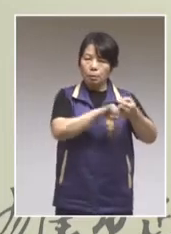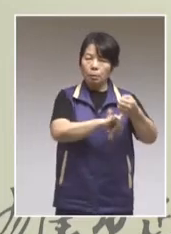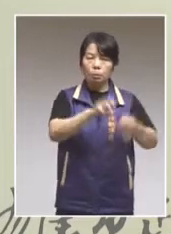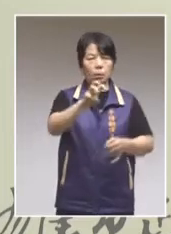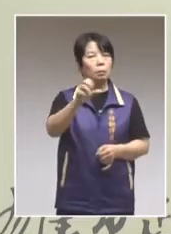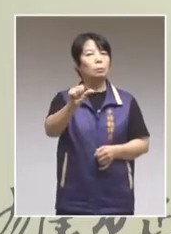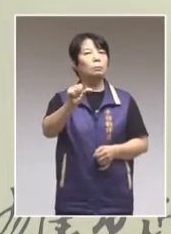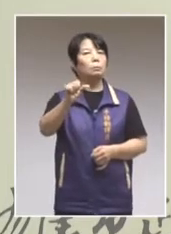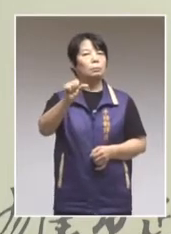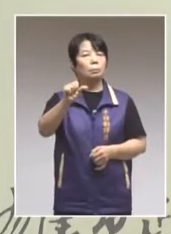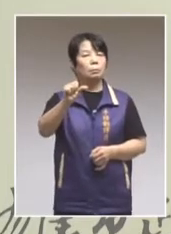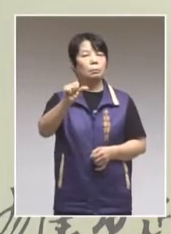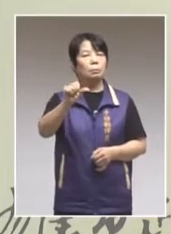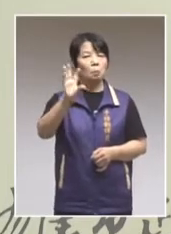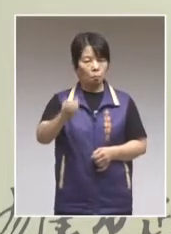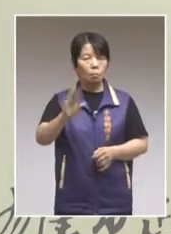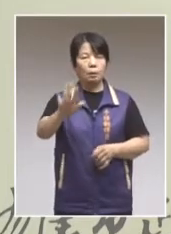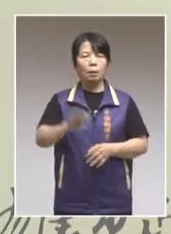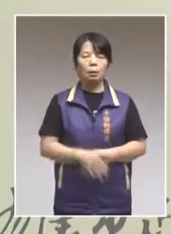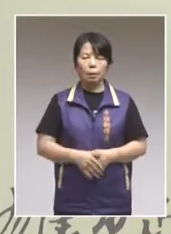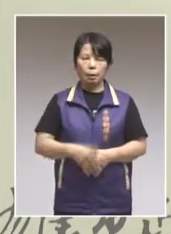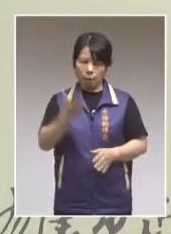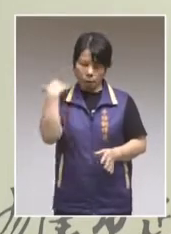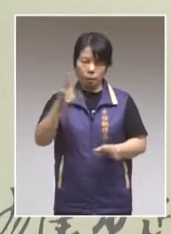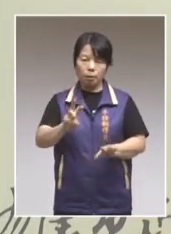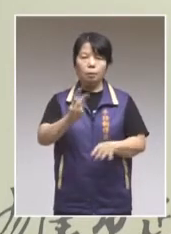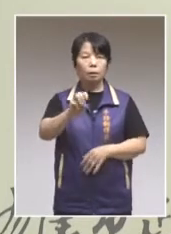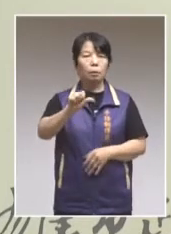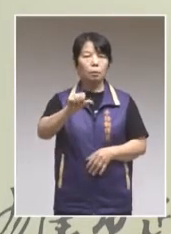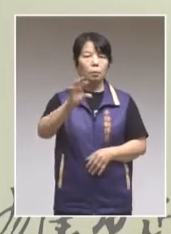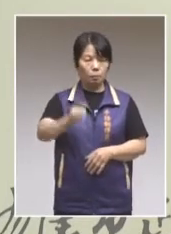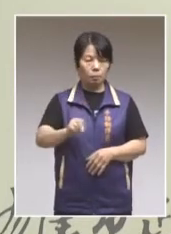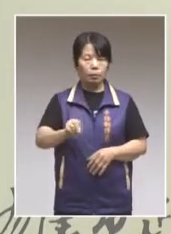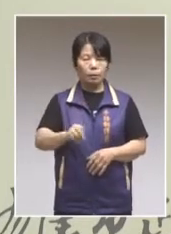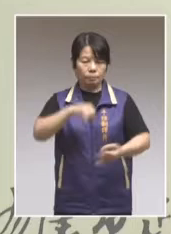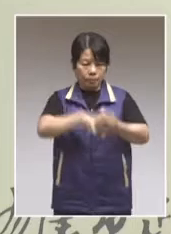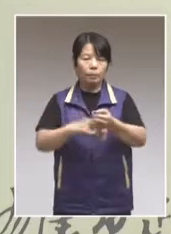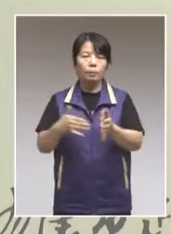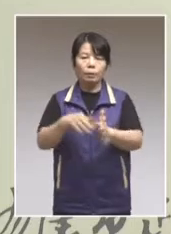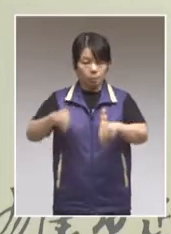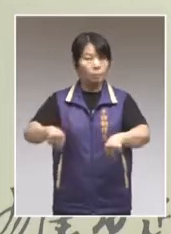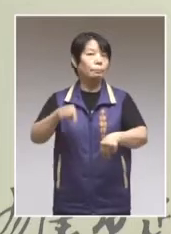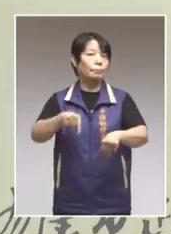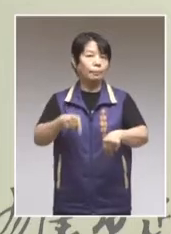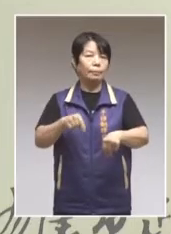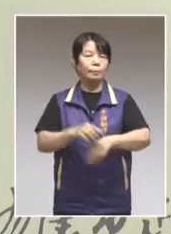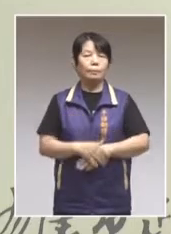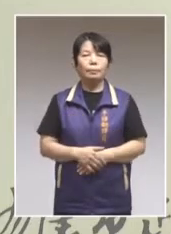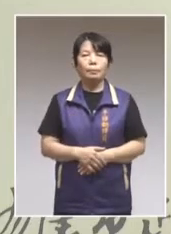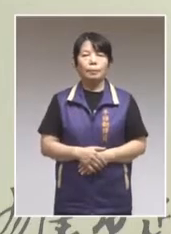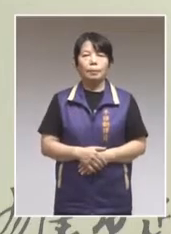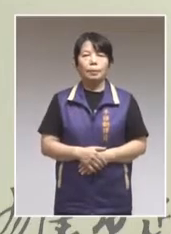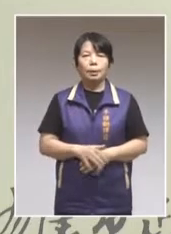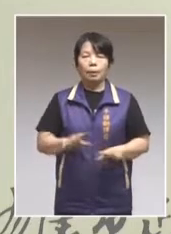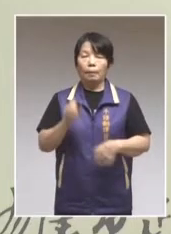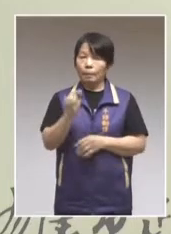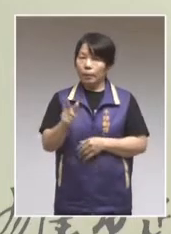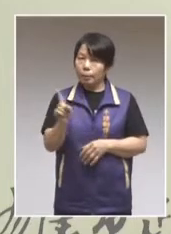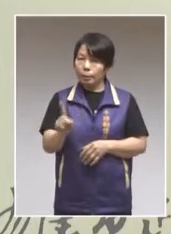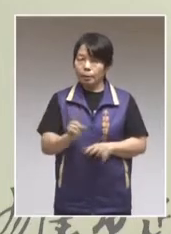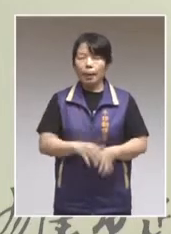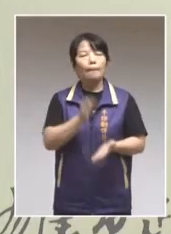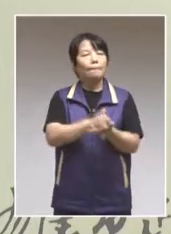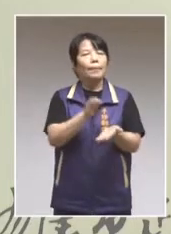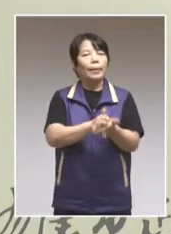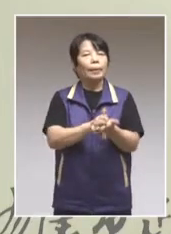35万，所以我们早就定的价格就是35万，这个契约的规定就是35万。好，所以我们买了这个便